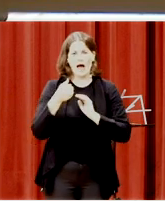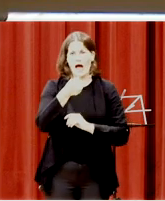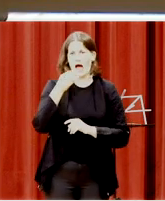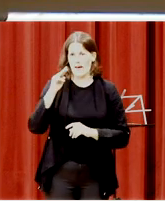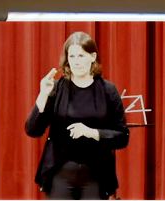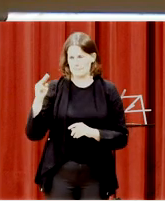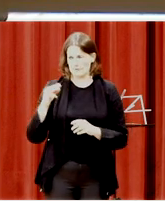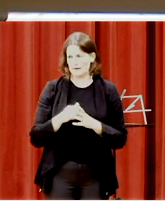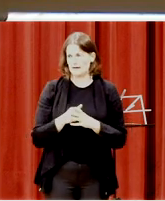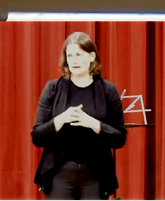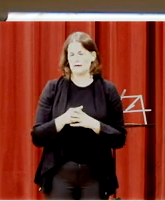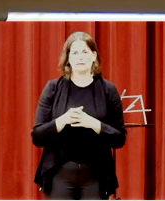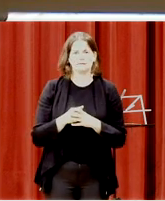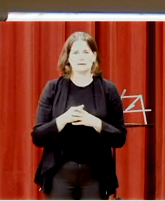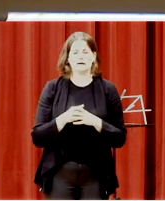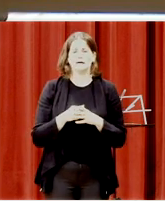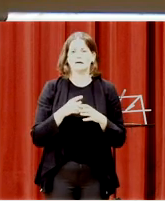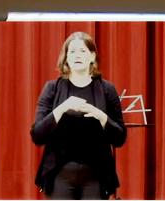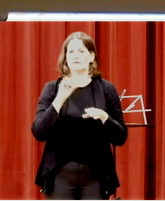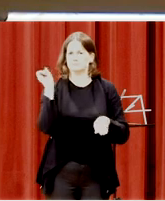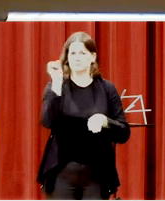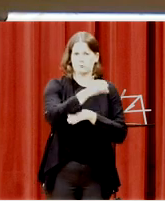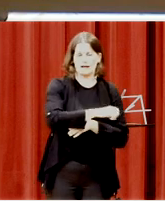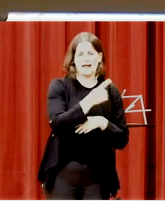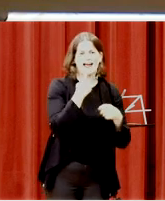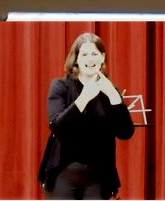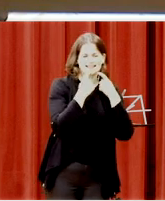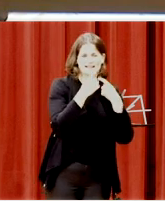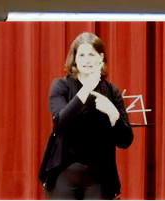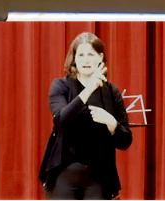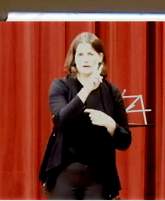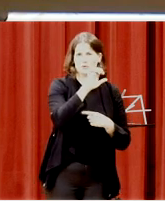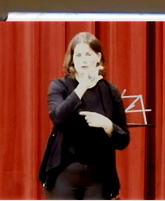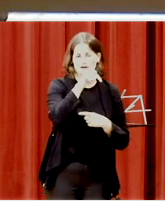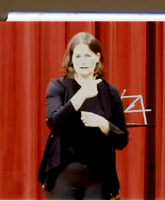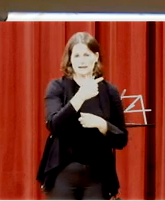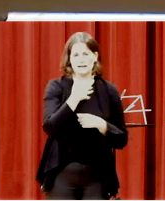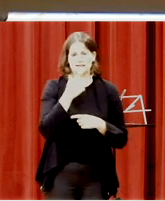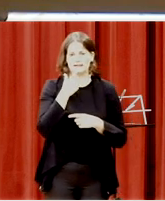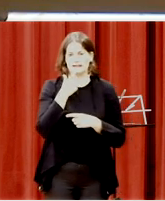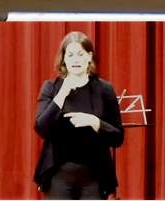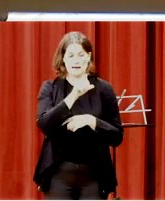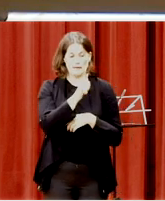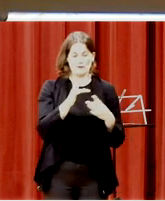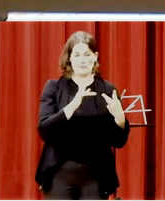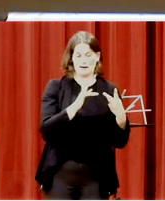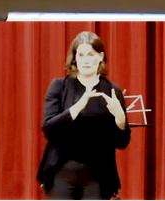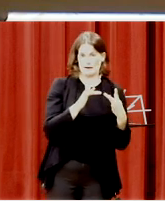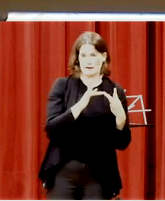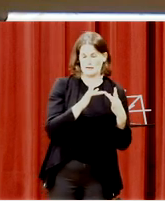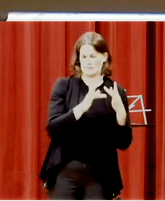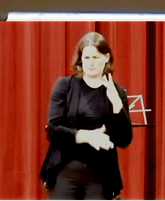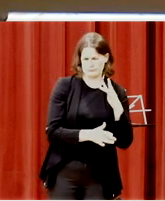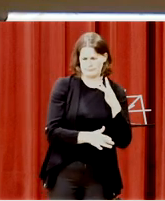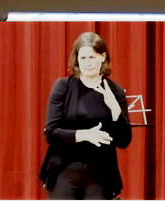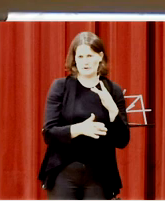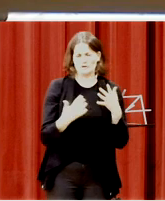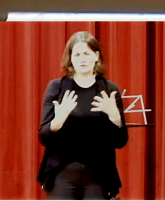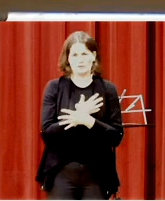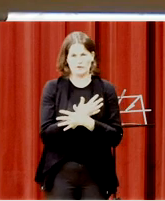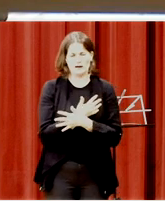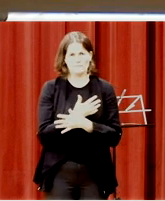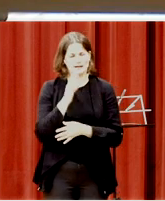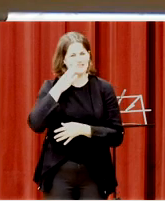ens confonem i pensem que és un humà. 2014, història contínua de la intel·ligència